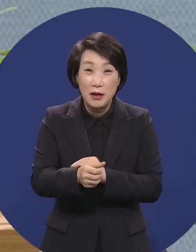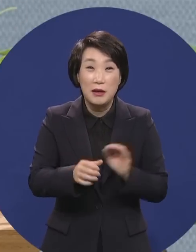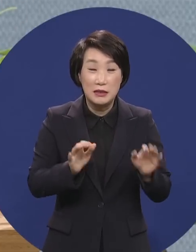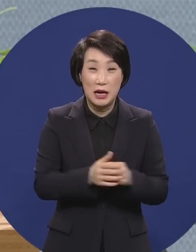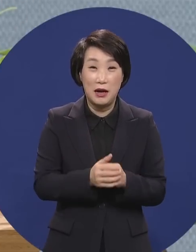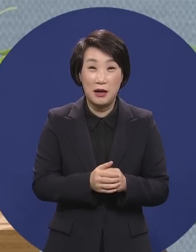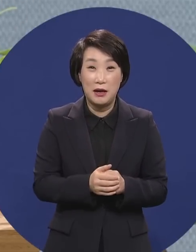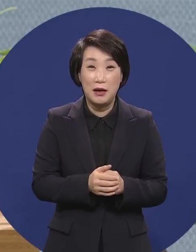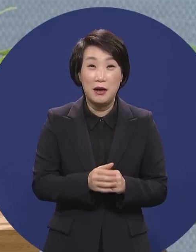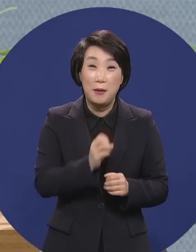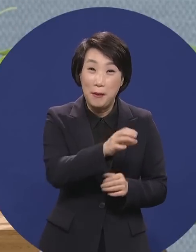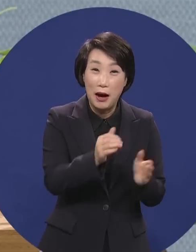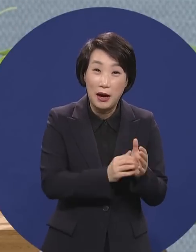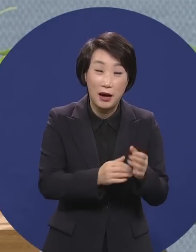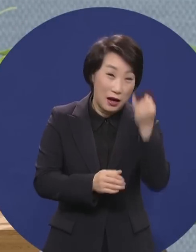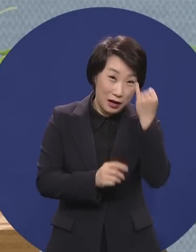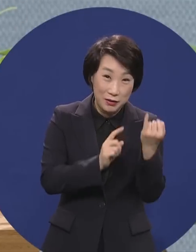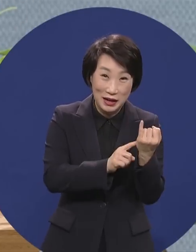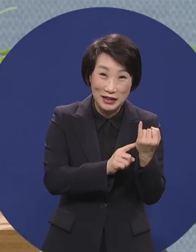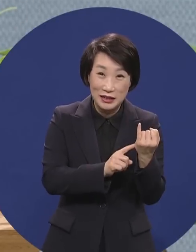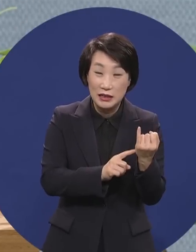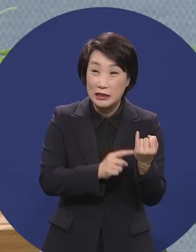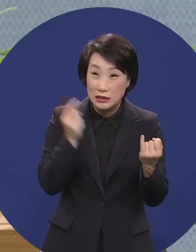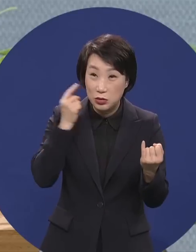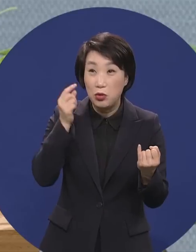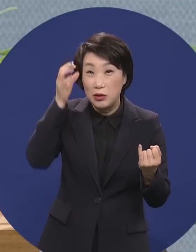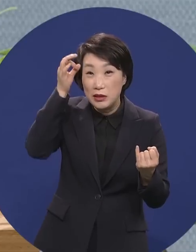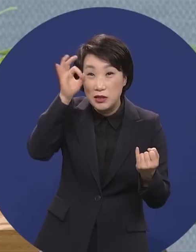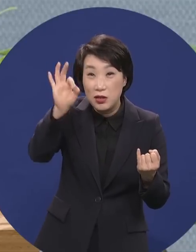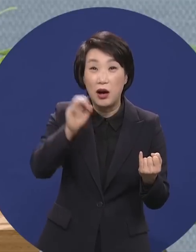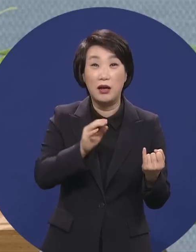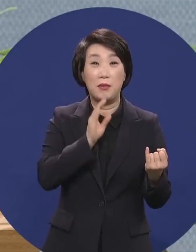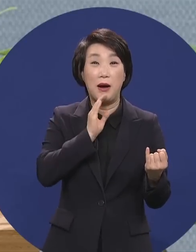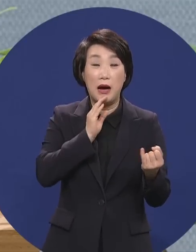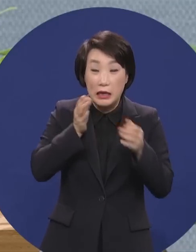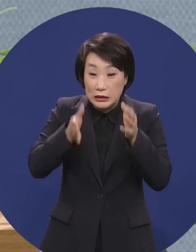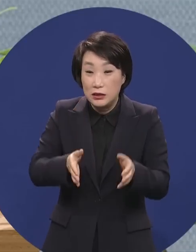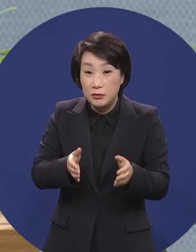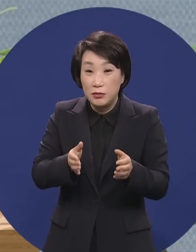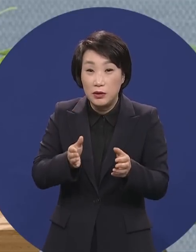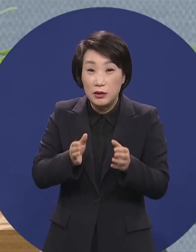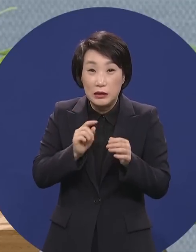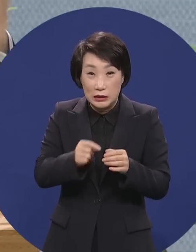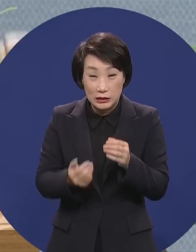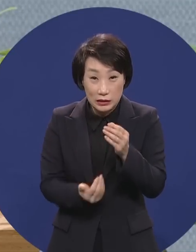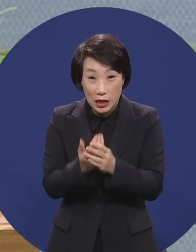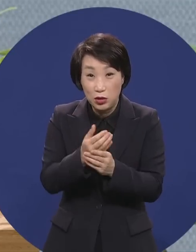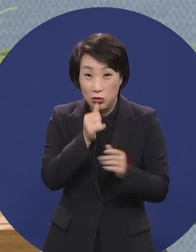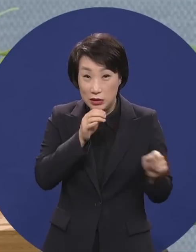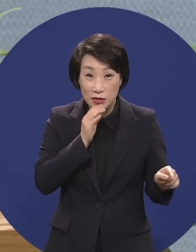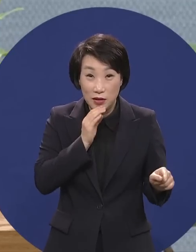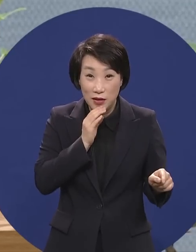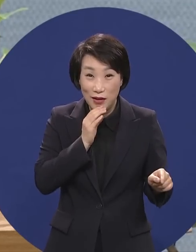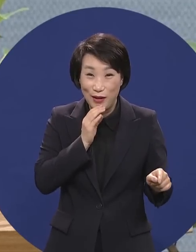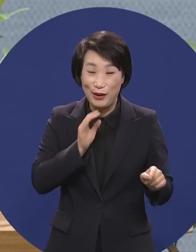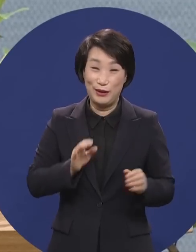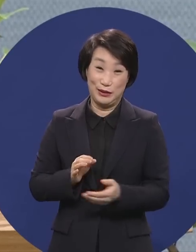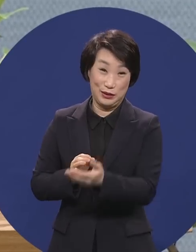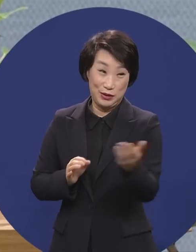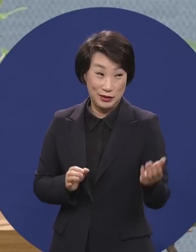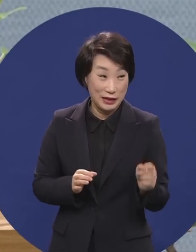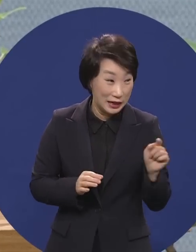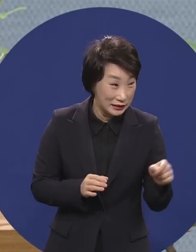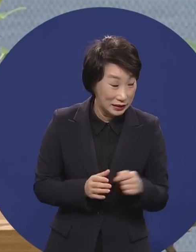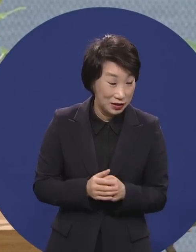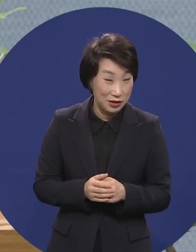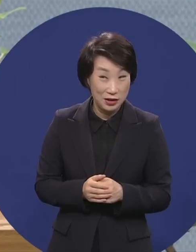지금 사람은 듣고 인정할 수밖에 없도록 틈을 냈다 이 말이에요. 틈을 냈어. 너희가